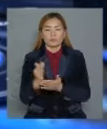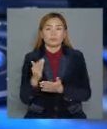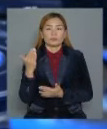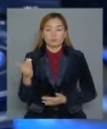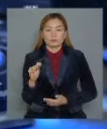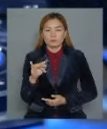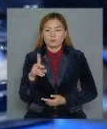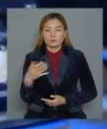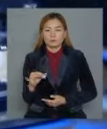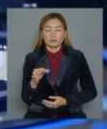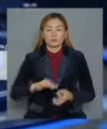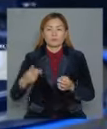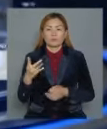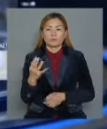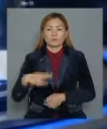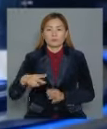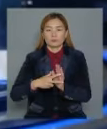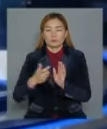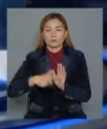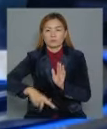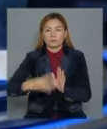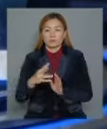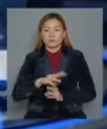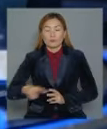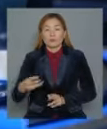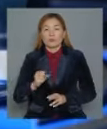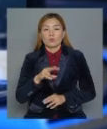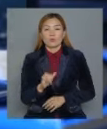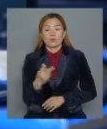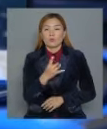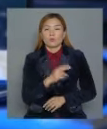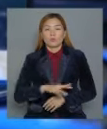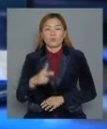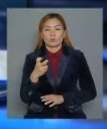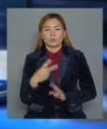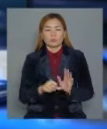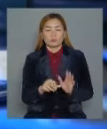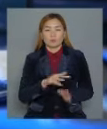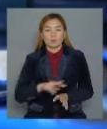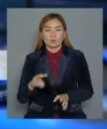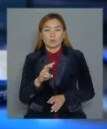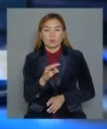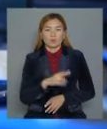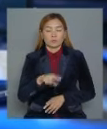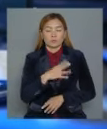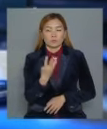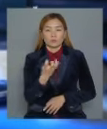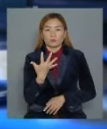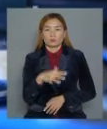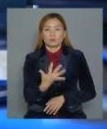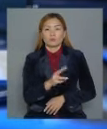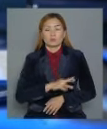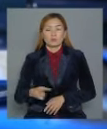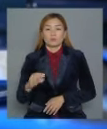көрсеткіш Шлойда қалдық 2 миллиард 784 миллион. Атырау қаласында 2 миллиард 326 миллион. Махамбет ауданында 455